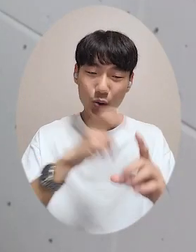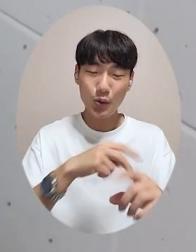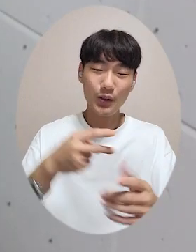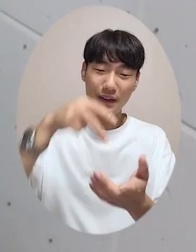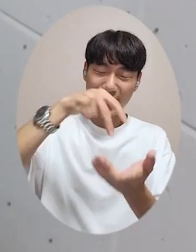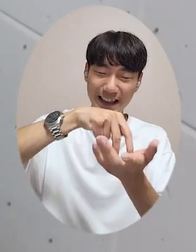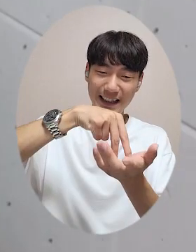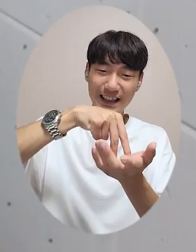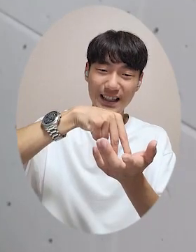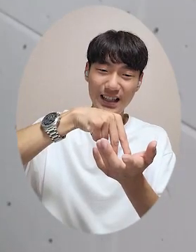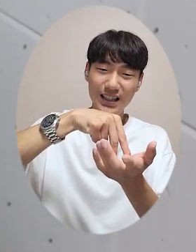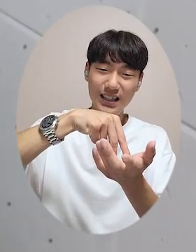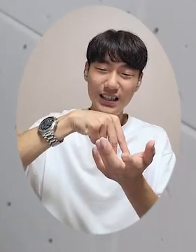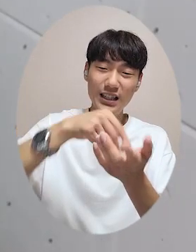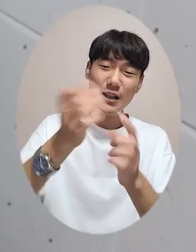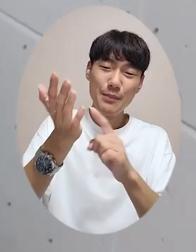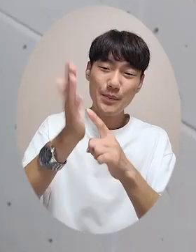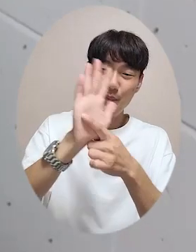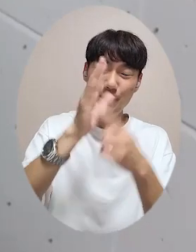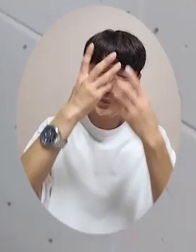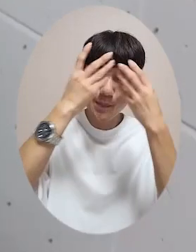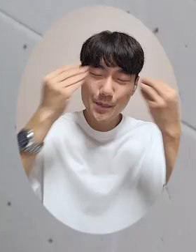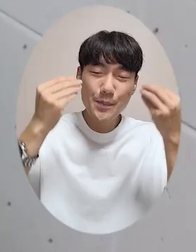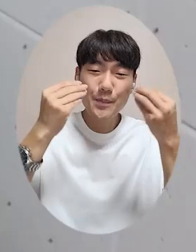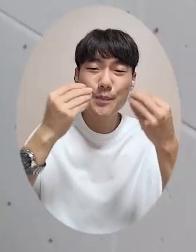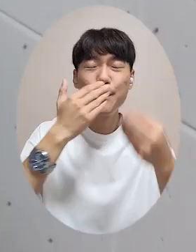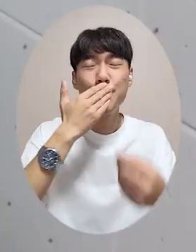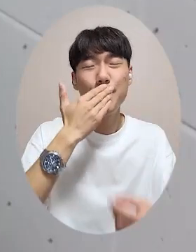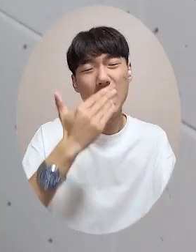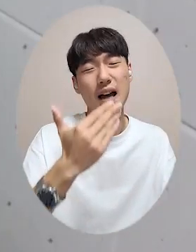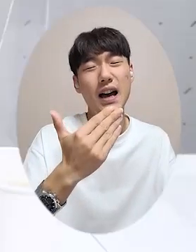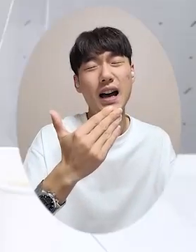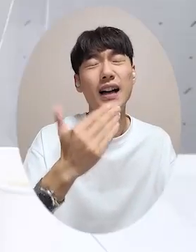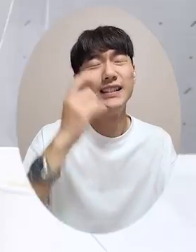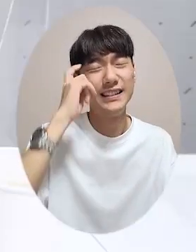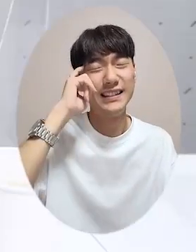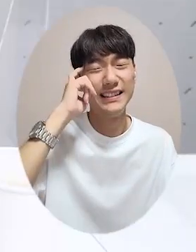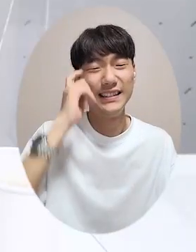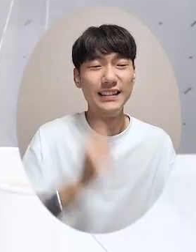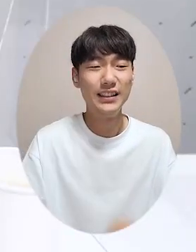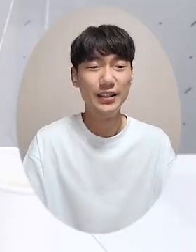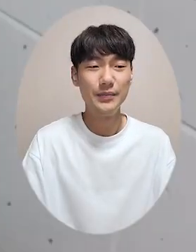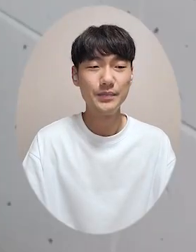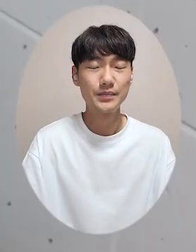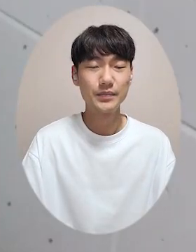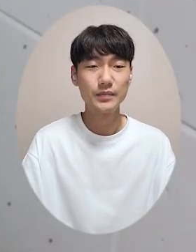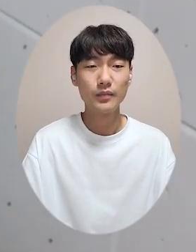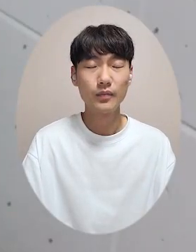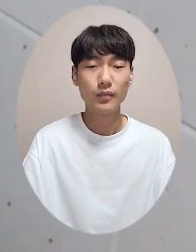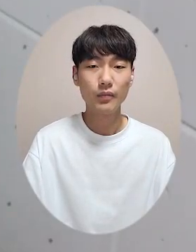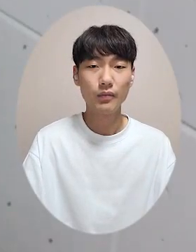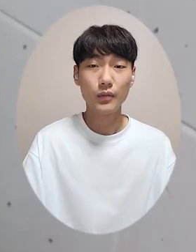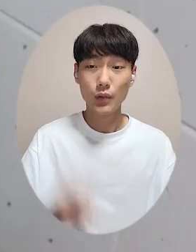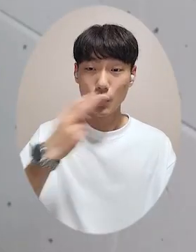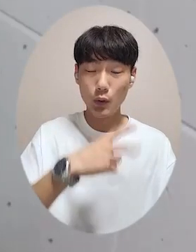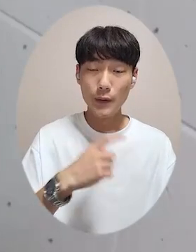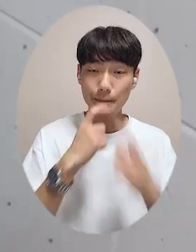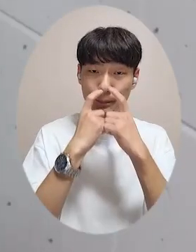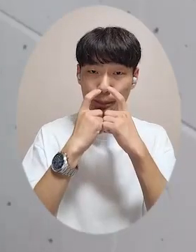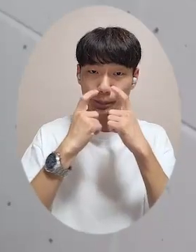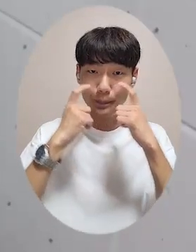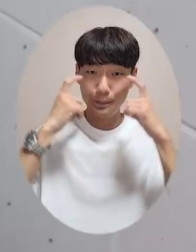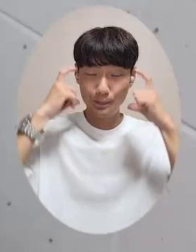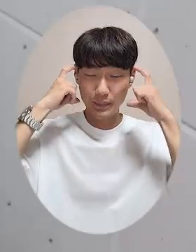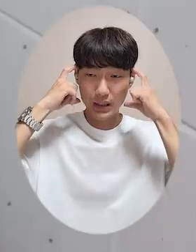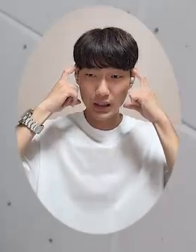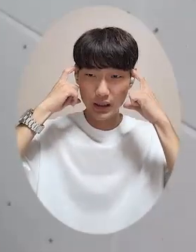많이 네. 발전했다라고 많이 생각이 들었고요. 이 부분으로 인해서 이게 마스크를 이제